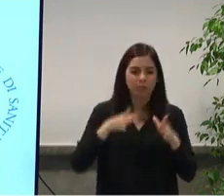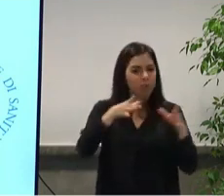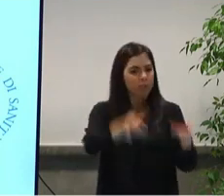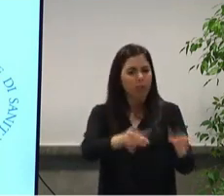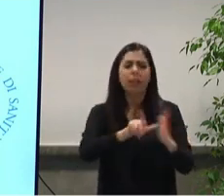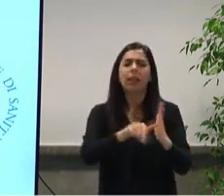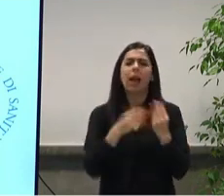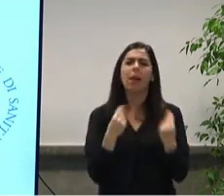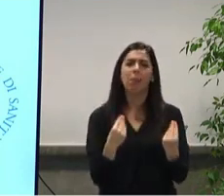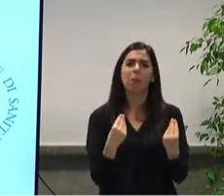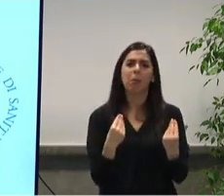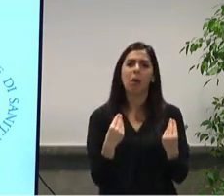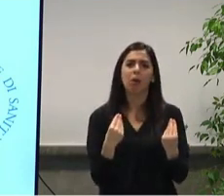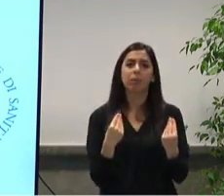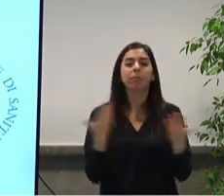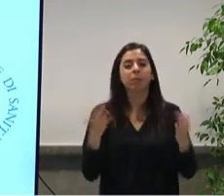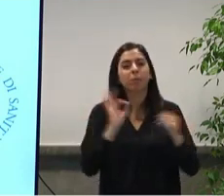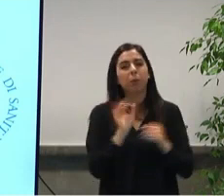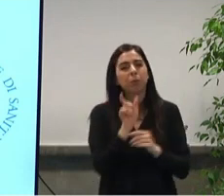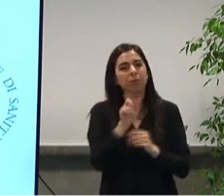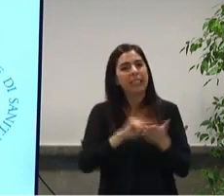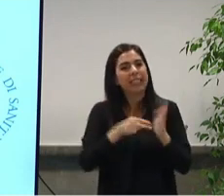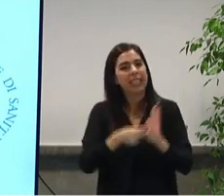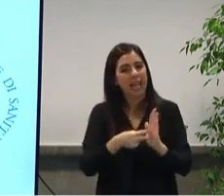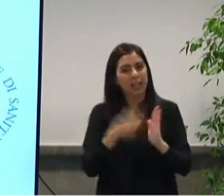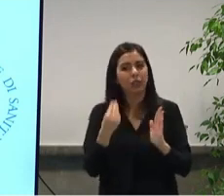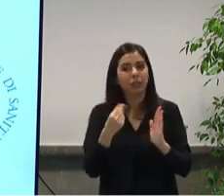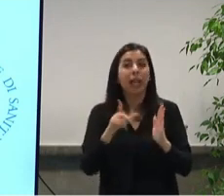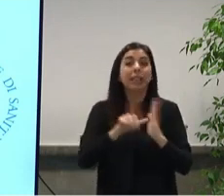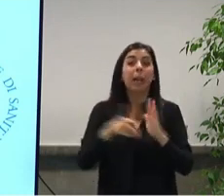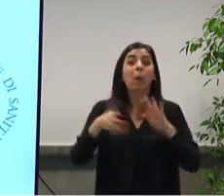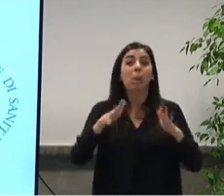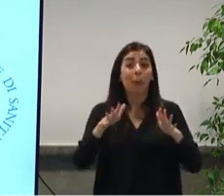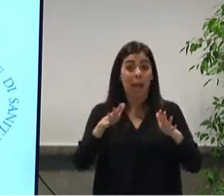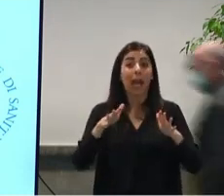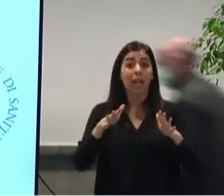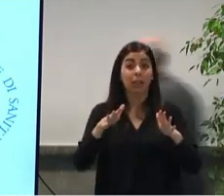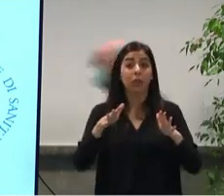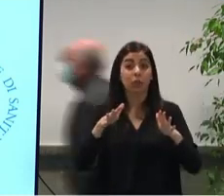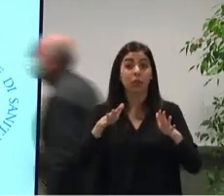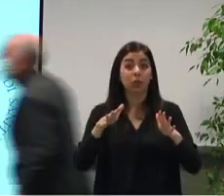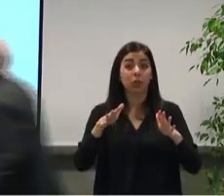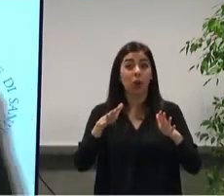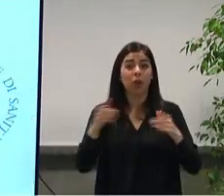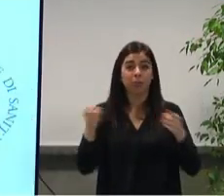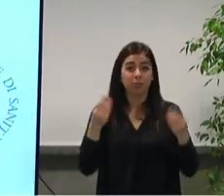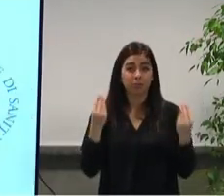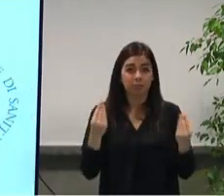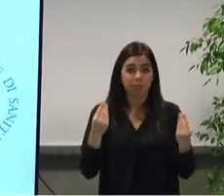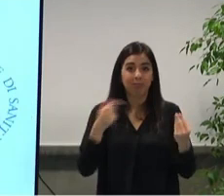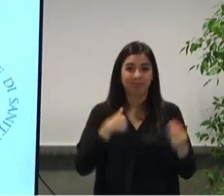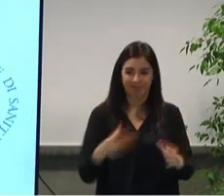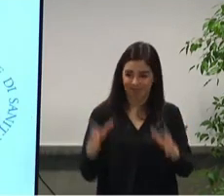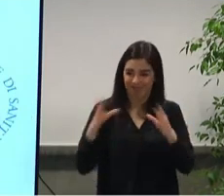infezioni e in termini tecnici è il tempo che passa, il tempo medio, o meglio la distribuzione dei tempi che passano tra l'infezione